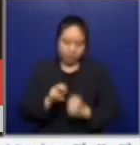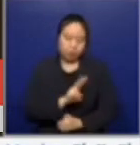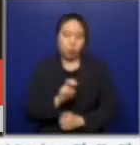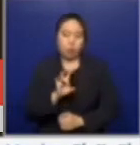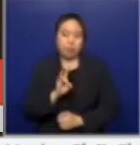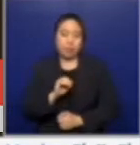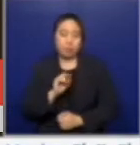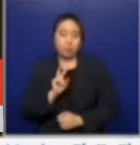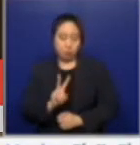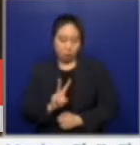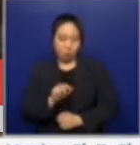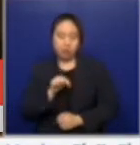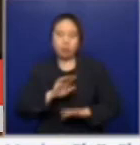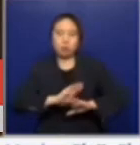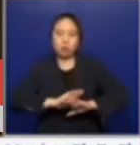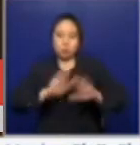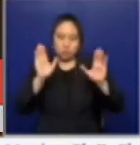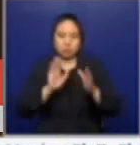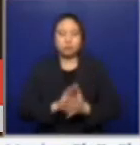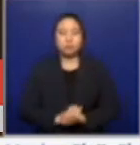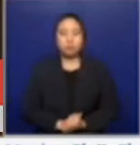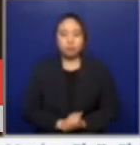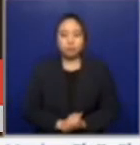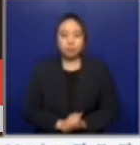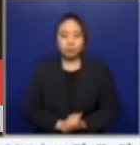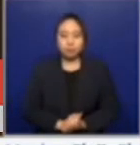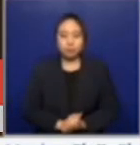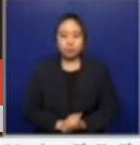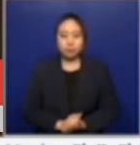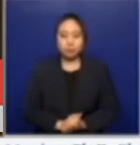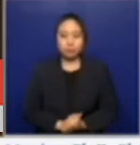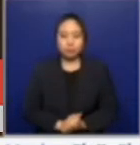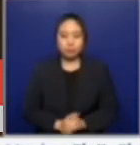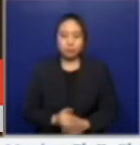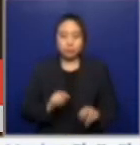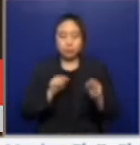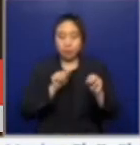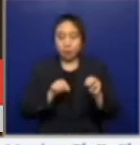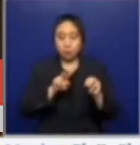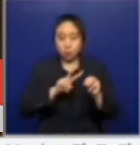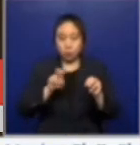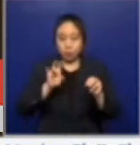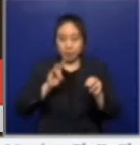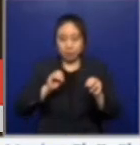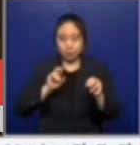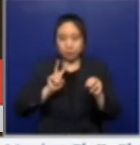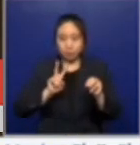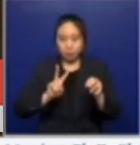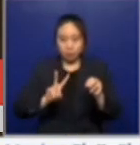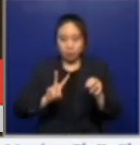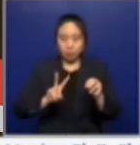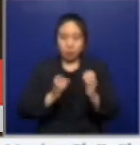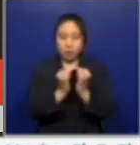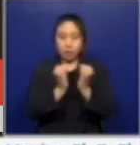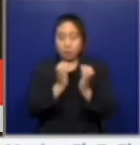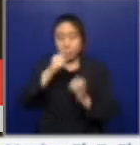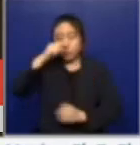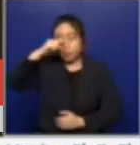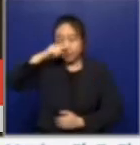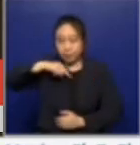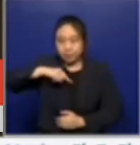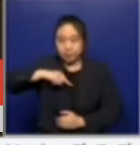272ของรัฐธรรมนูญแห่งราชอาณาจักรไทยโดยที่มาตรา272ของรัฐธรรมนูญแห่งราชอาณาจักรไทย